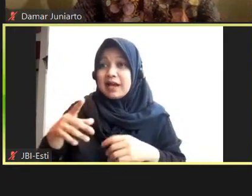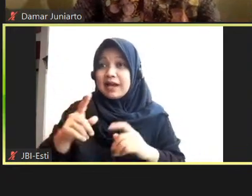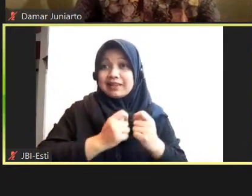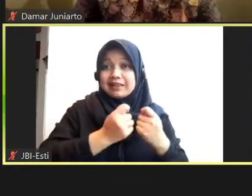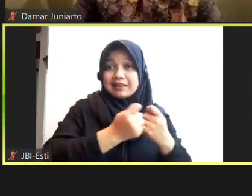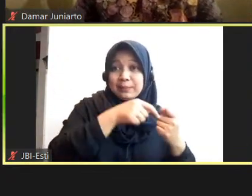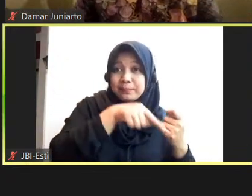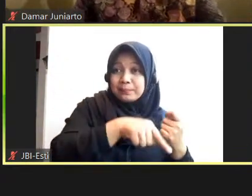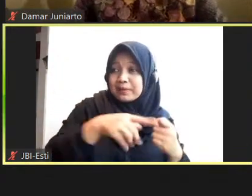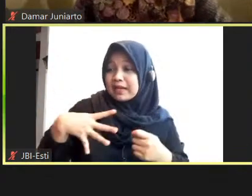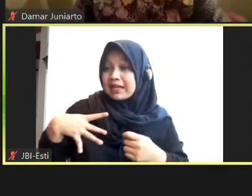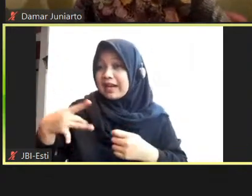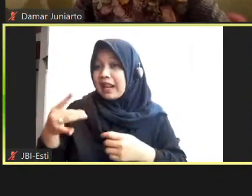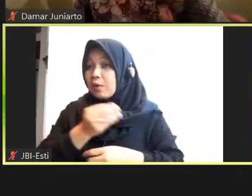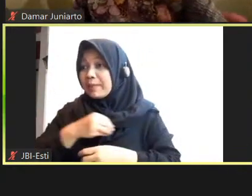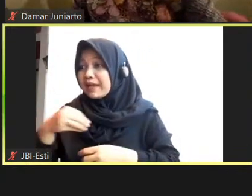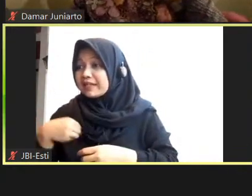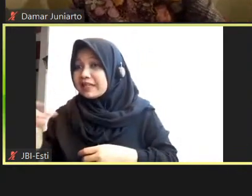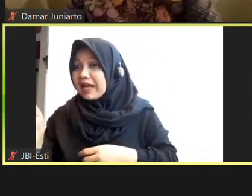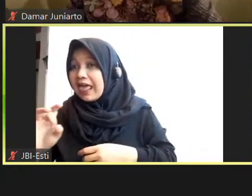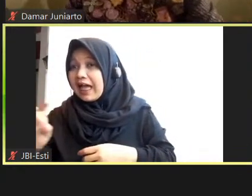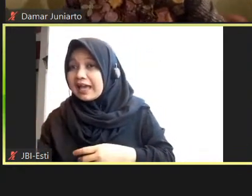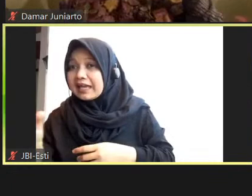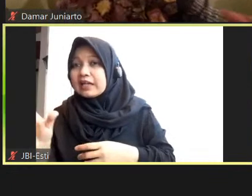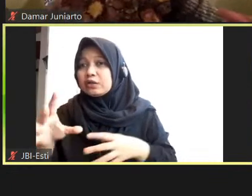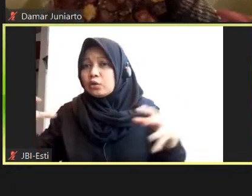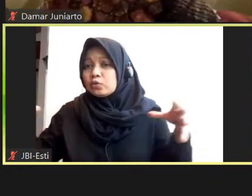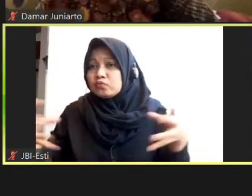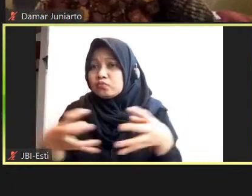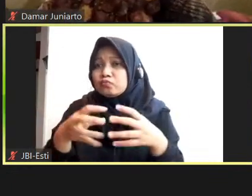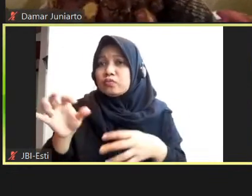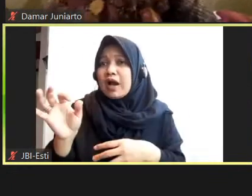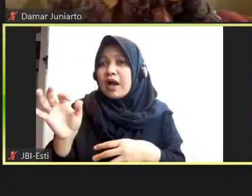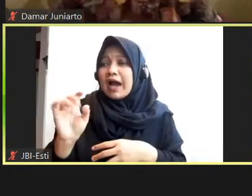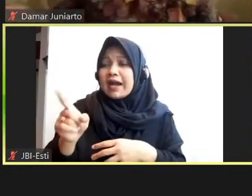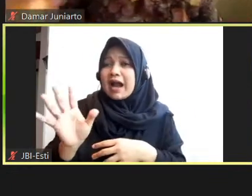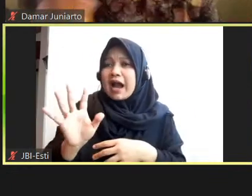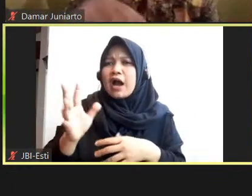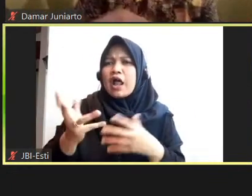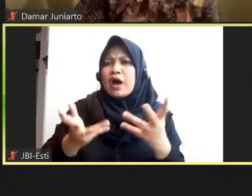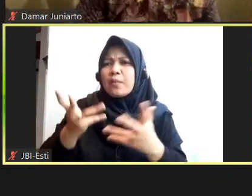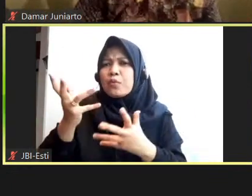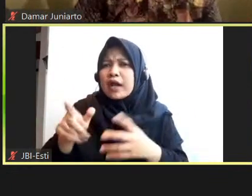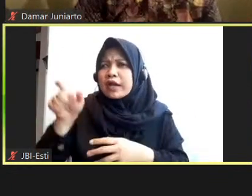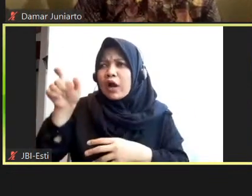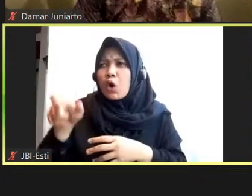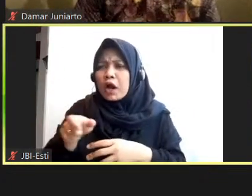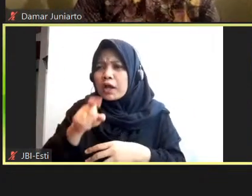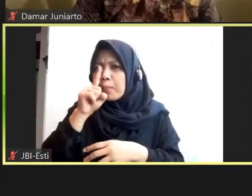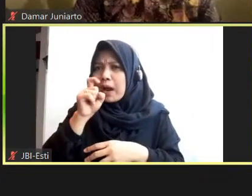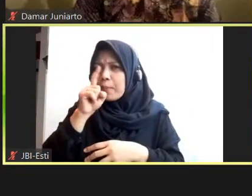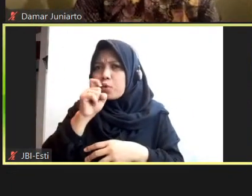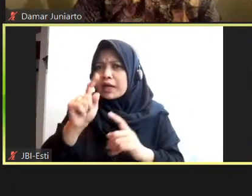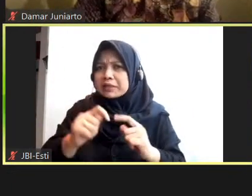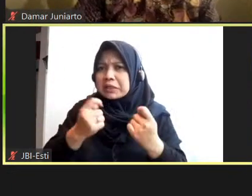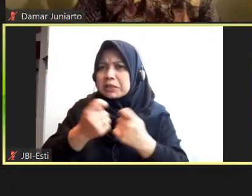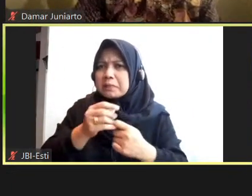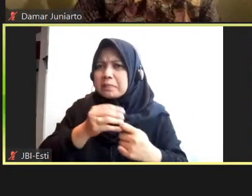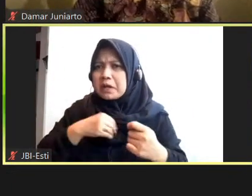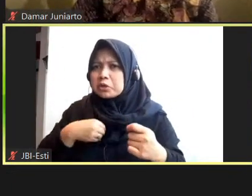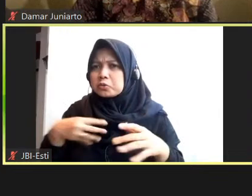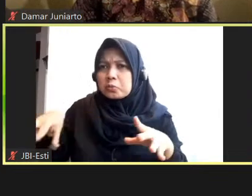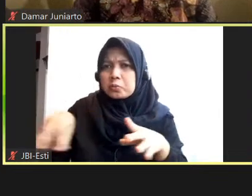Bagaimana mendeteksi adanya penyusupan yang sengaja mengacau dengan kedok relawan medis? Saya akan coba bacakan tiga pertanyaan dulu supaya